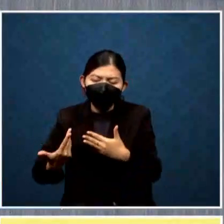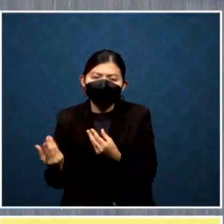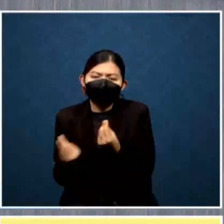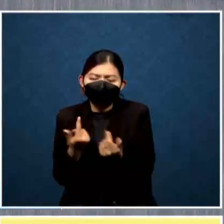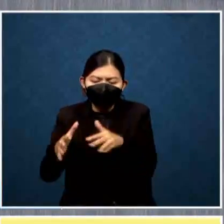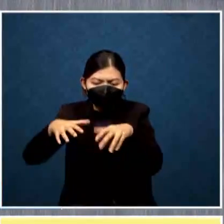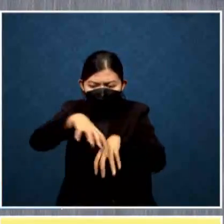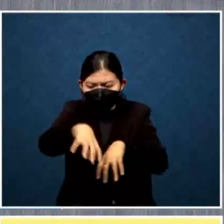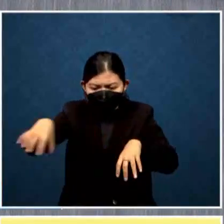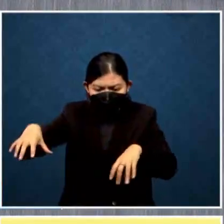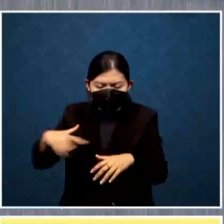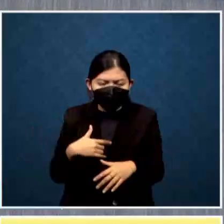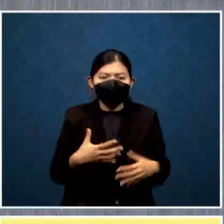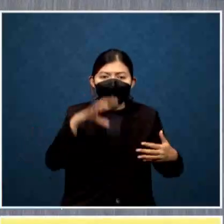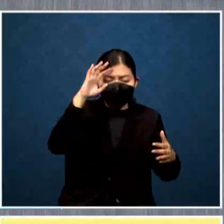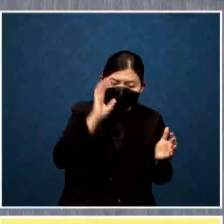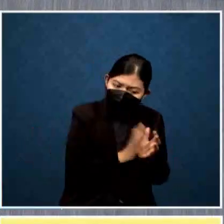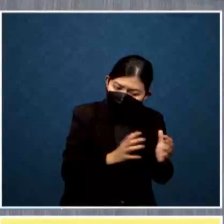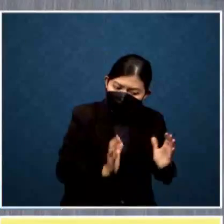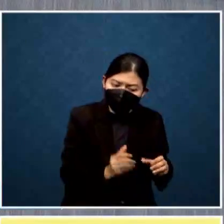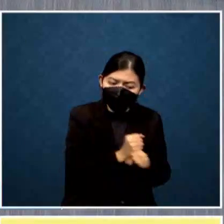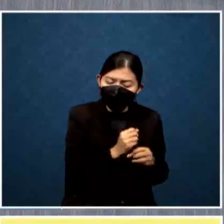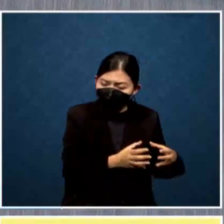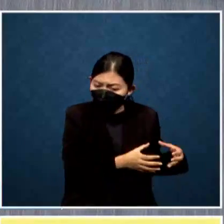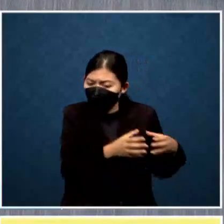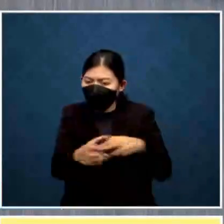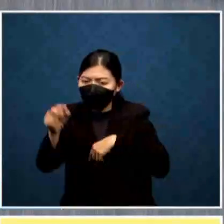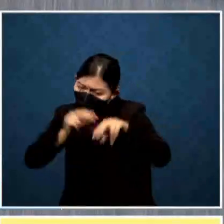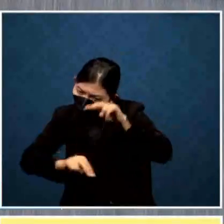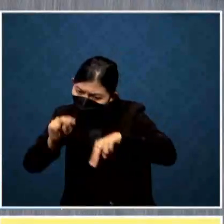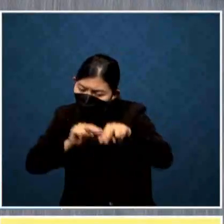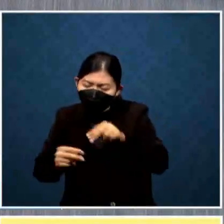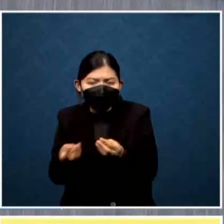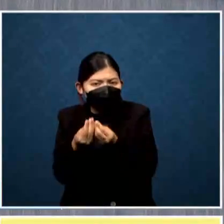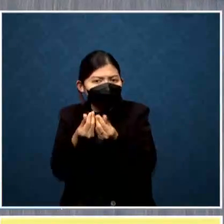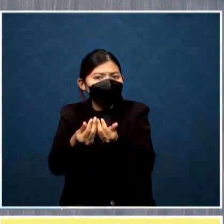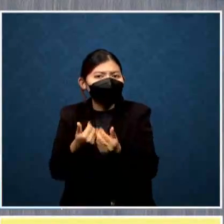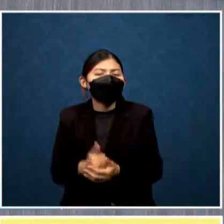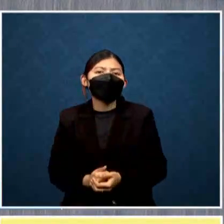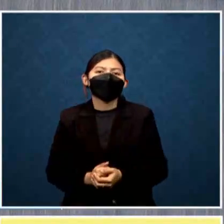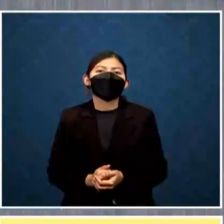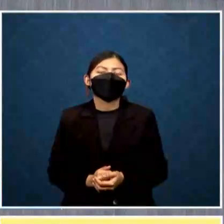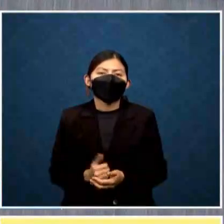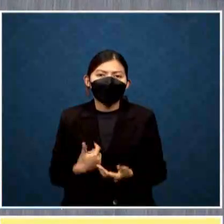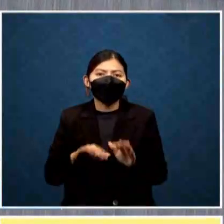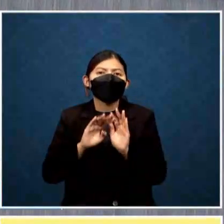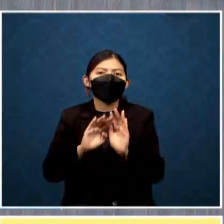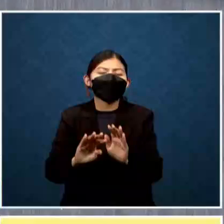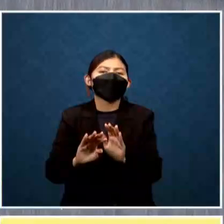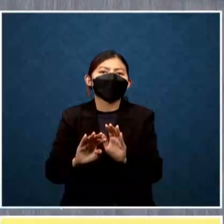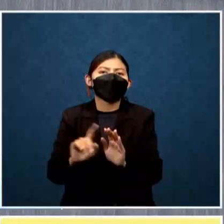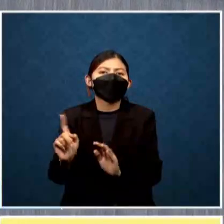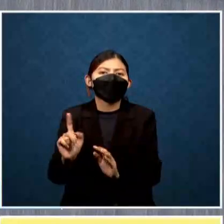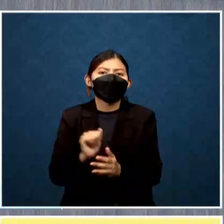ให้เกิดโศกนาฏกรรมแบบนี้ซ้ำแล้วซ้ำอีกและขอ